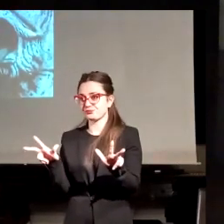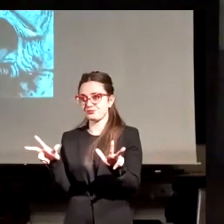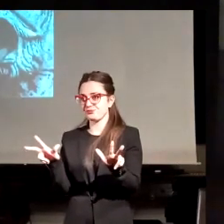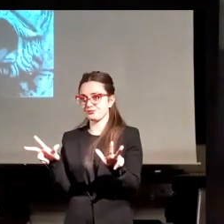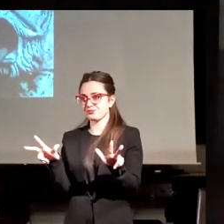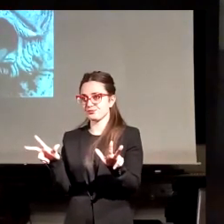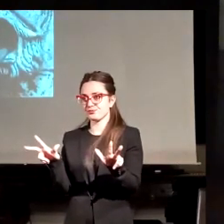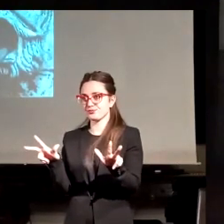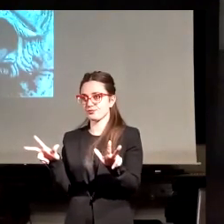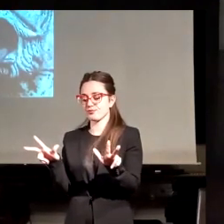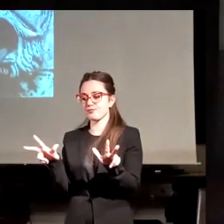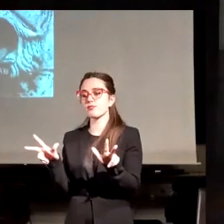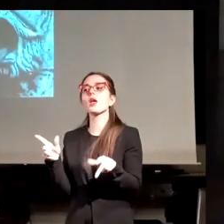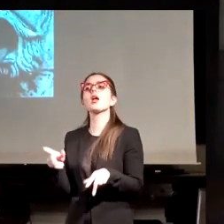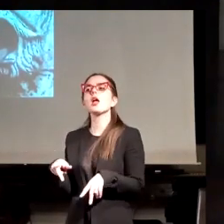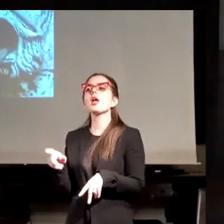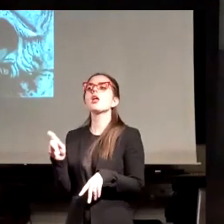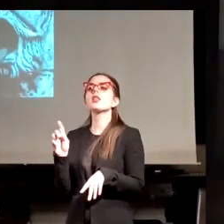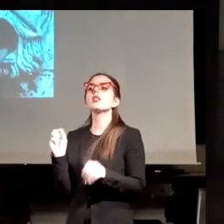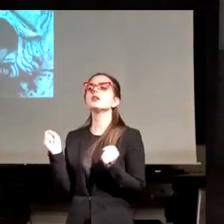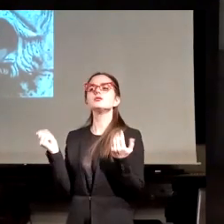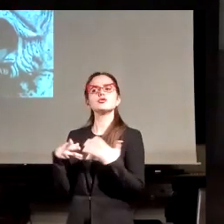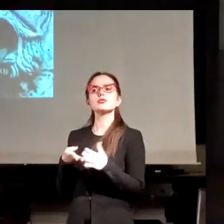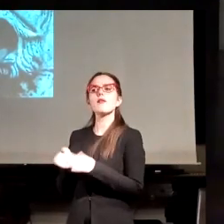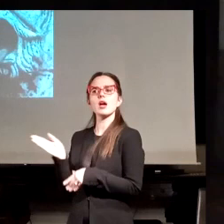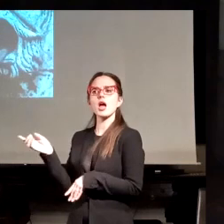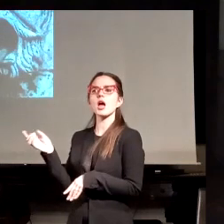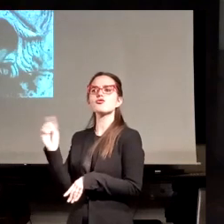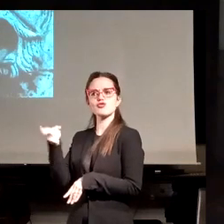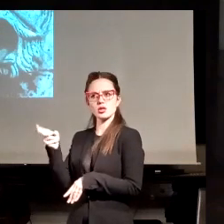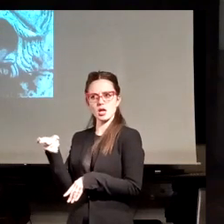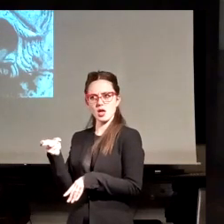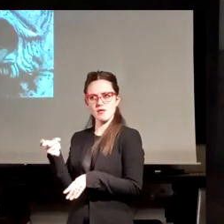vanno nel 19 a ginevra lui studi al collegio calvino